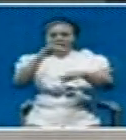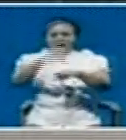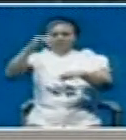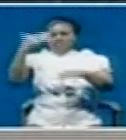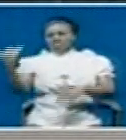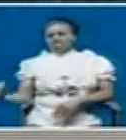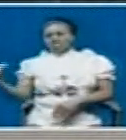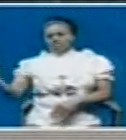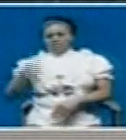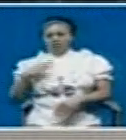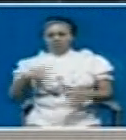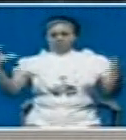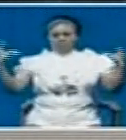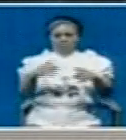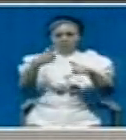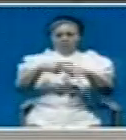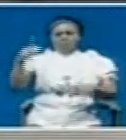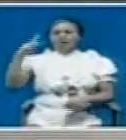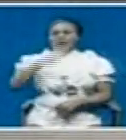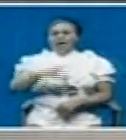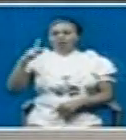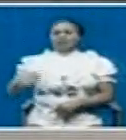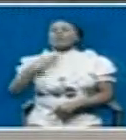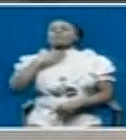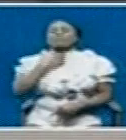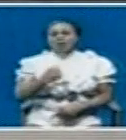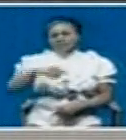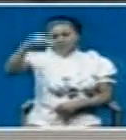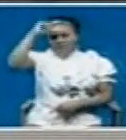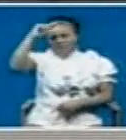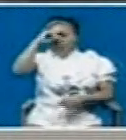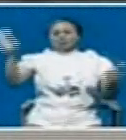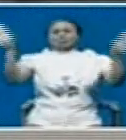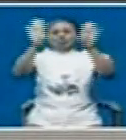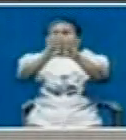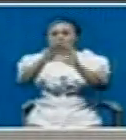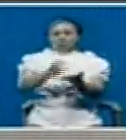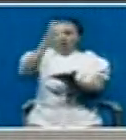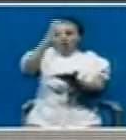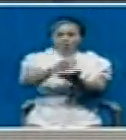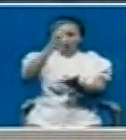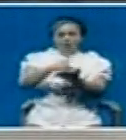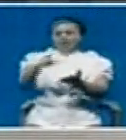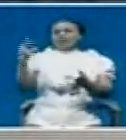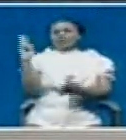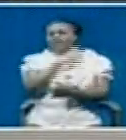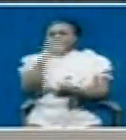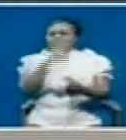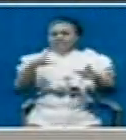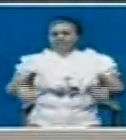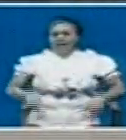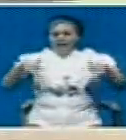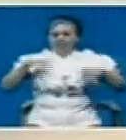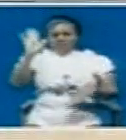watoto wetu. Wakazi wa Kayole waitaka serikali kulifunga timbo lililo na hatari kwa maisha na hata mali zao.